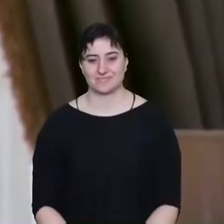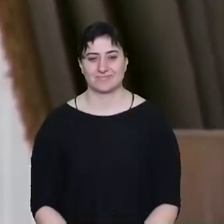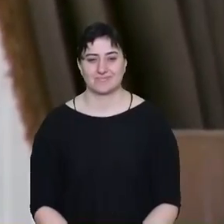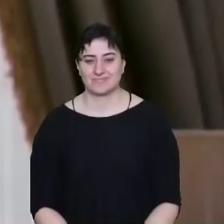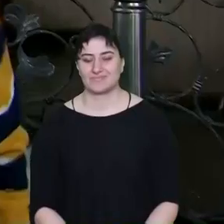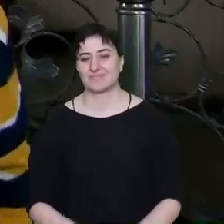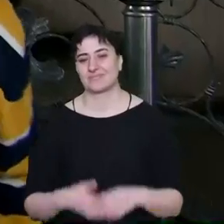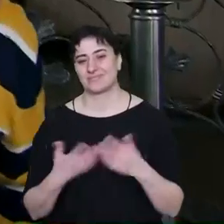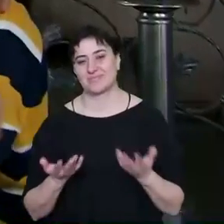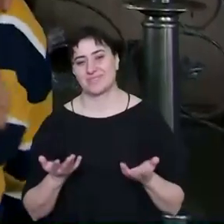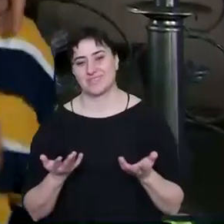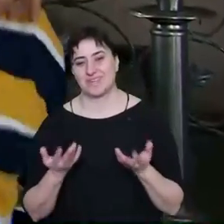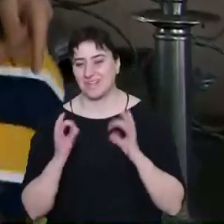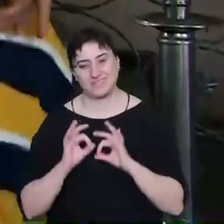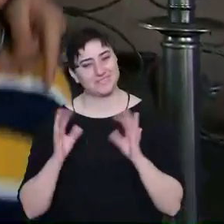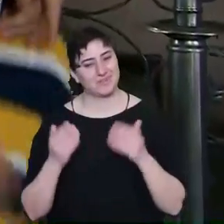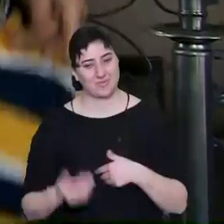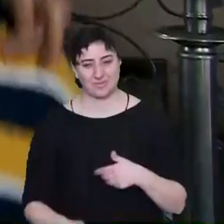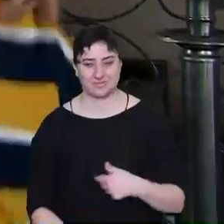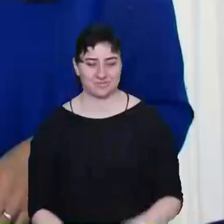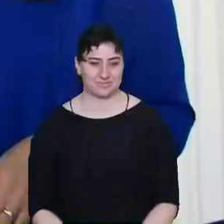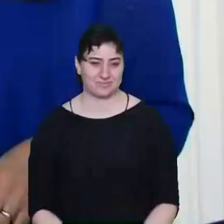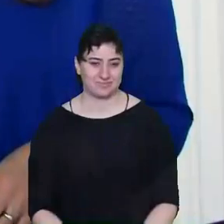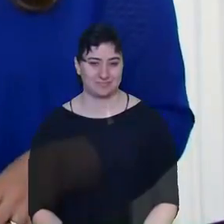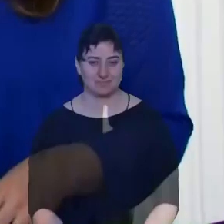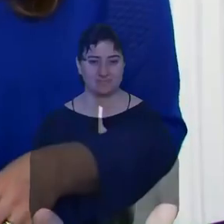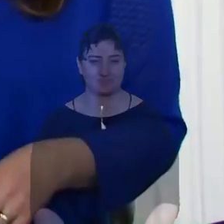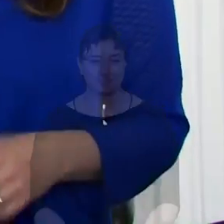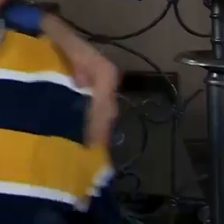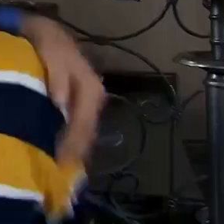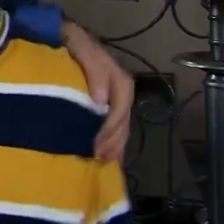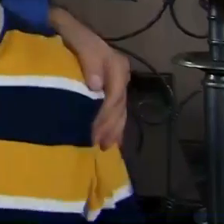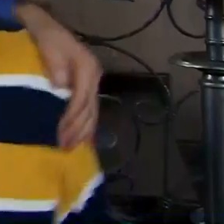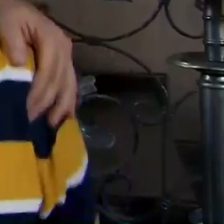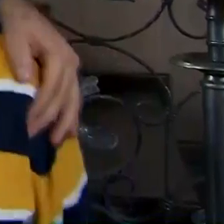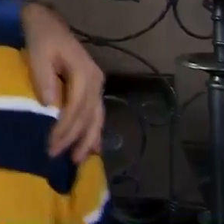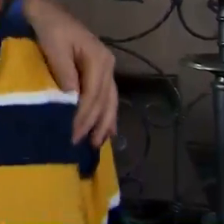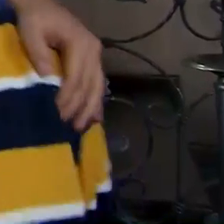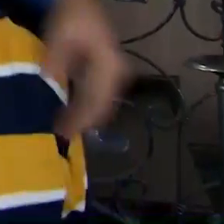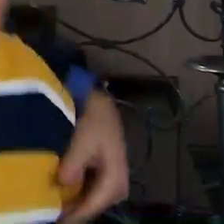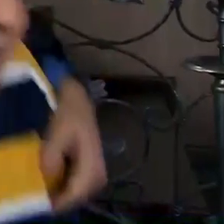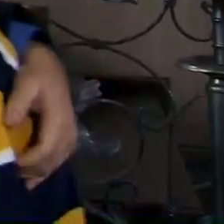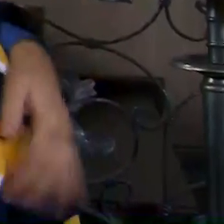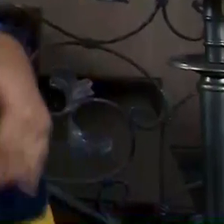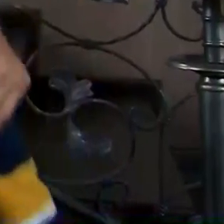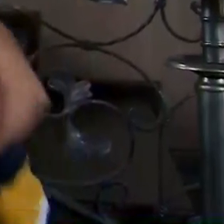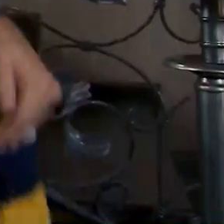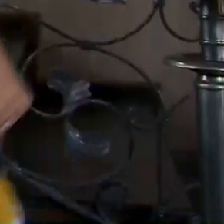Bir daha verelim desin Allah'ım. Sarp sevinçten ne yapacağını şaşırmış bir halde kollarını Şükrü'nün boynuna doladı.